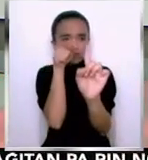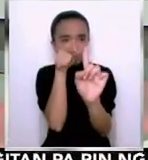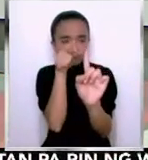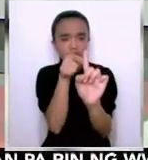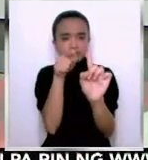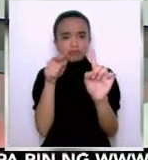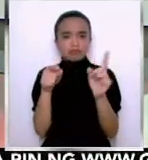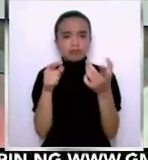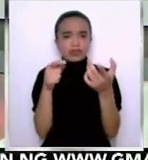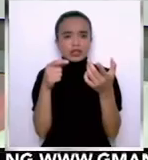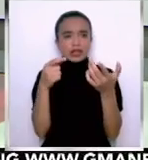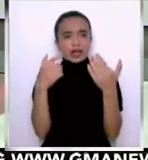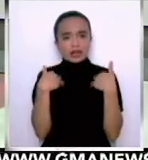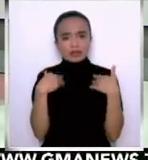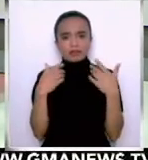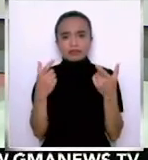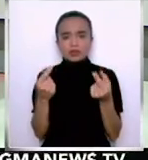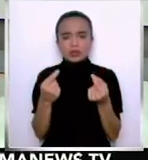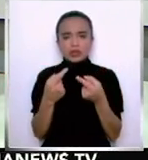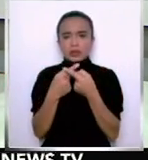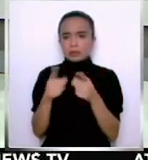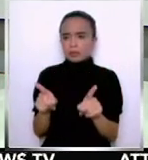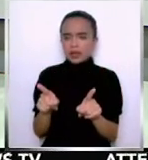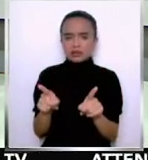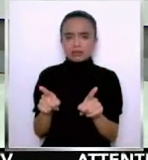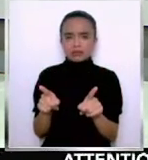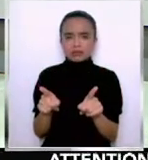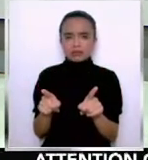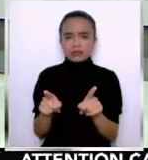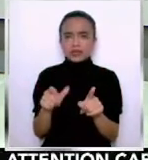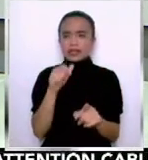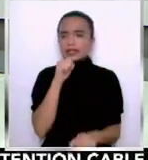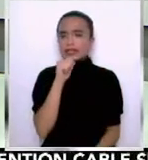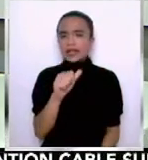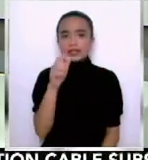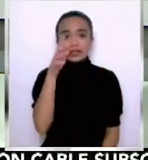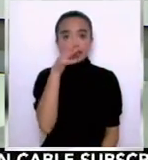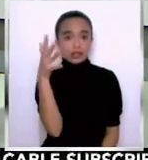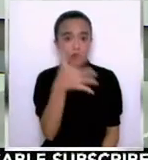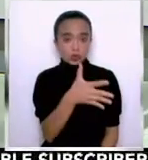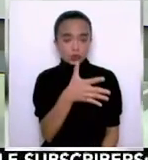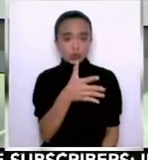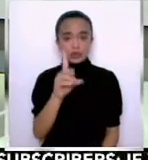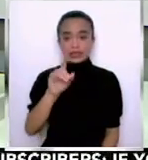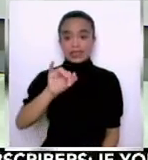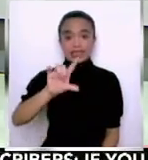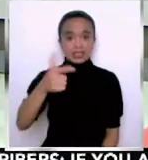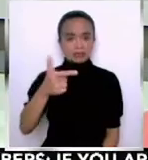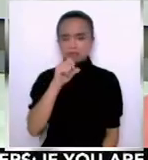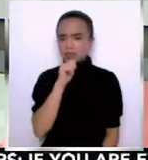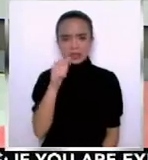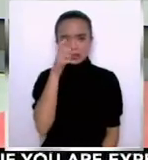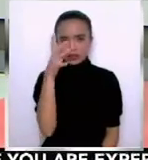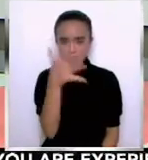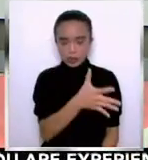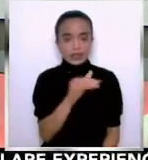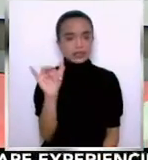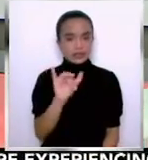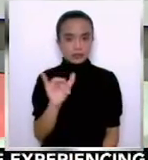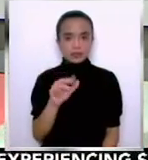gusto. Hindi naman daw ito pinagsasawalang bahala ng Department of Interior and Local Government at ng National